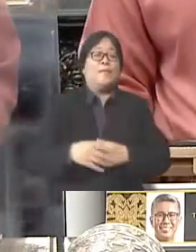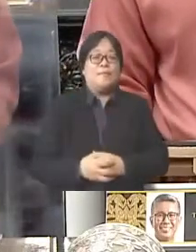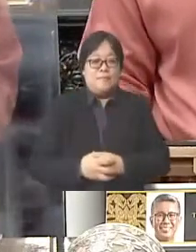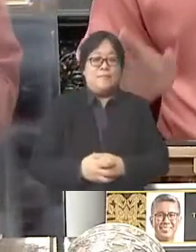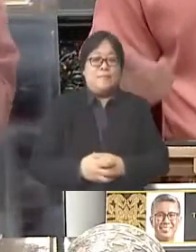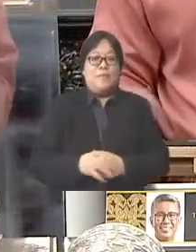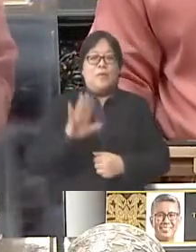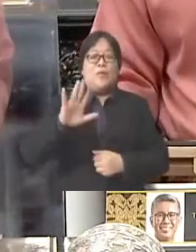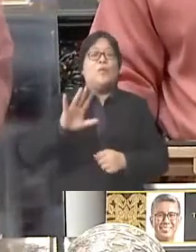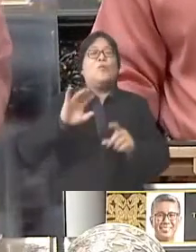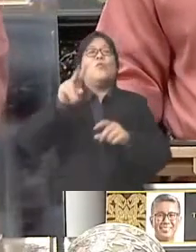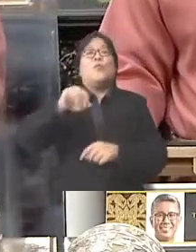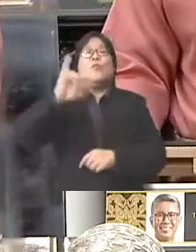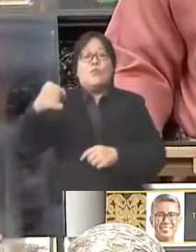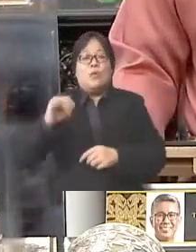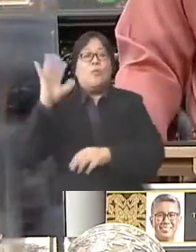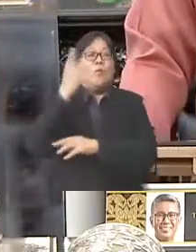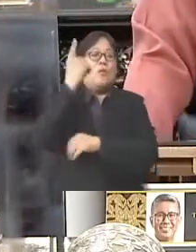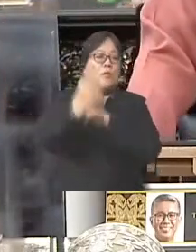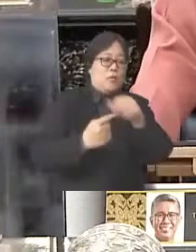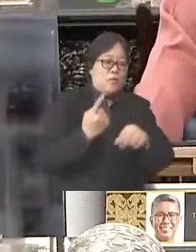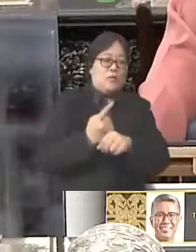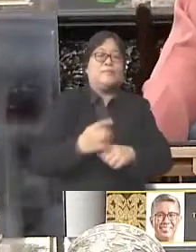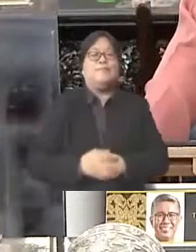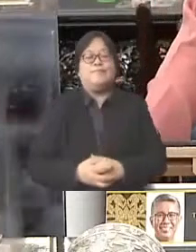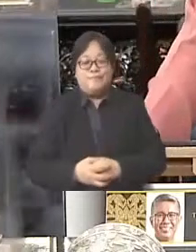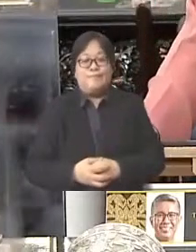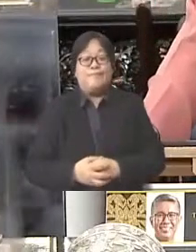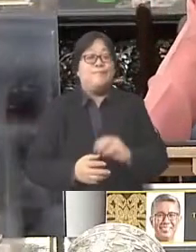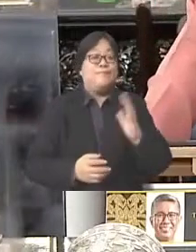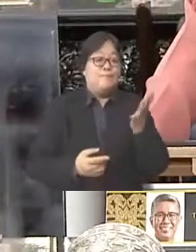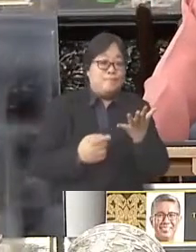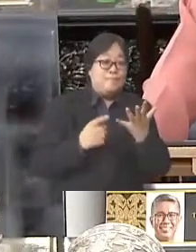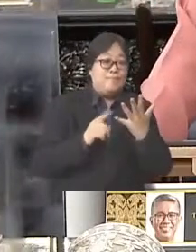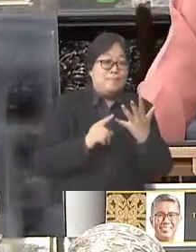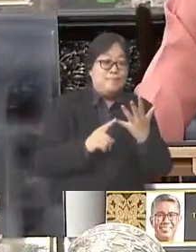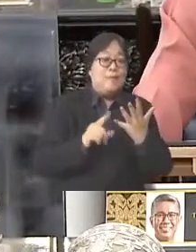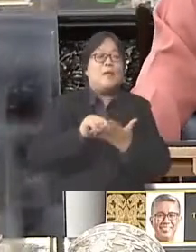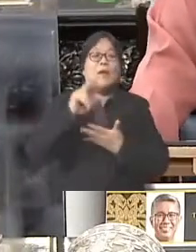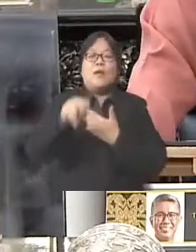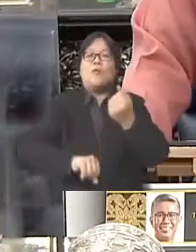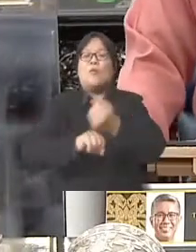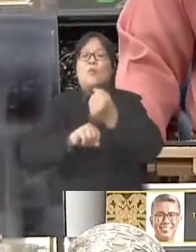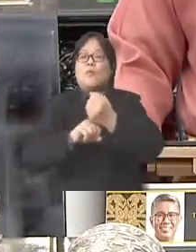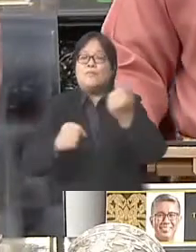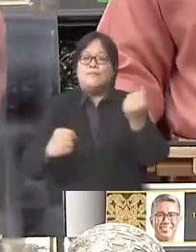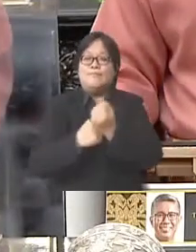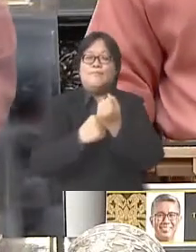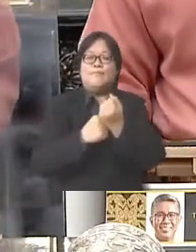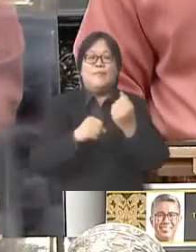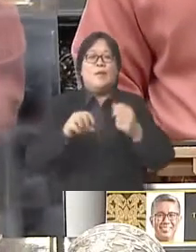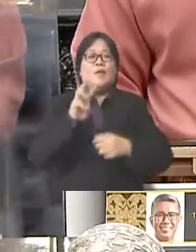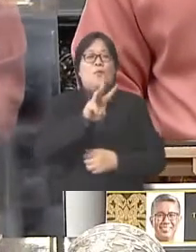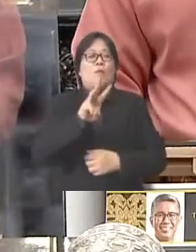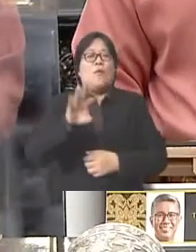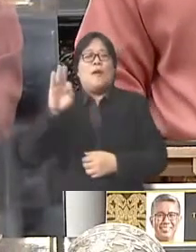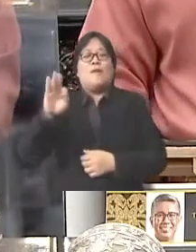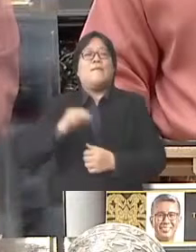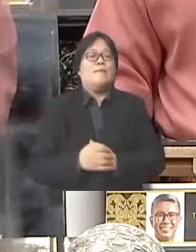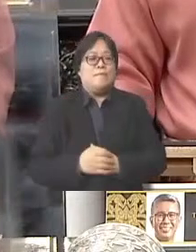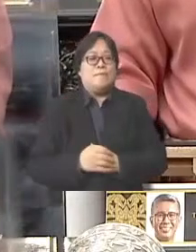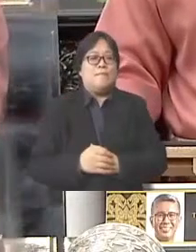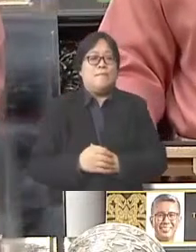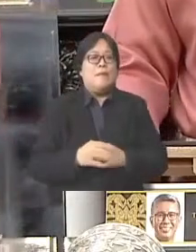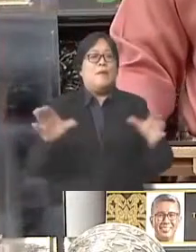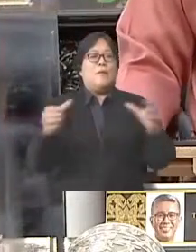the f*** 20juta pokok tahun kelima Grand sokongan bagi menyokong peranan boyfriend